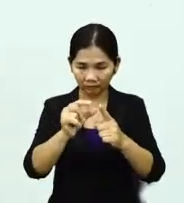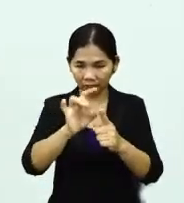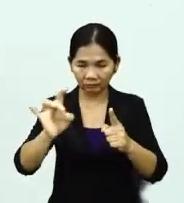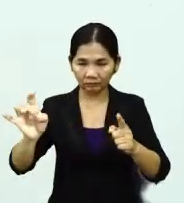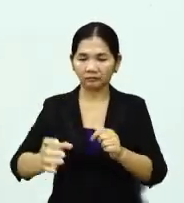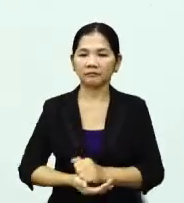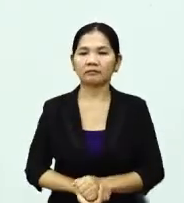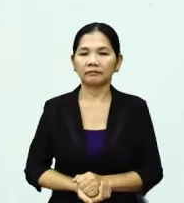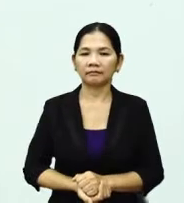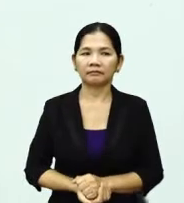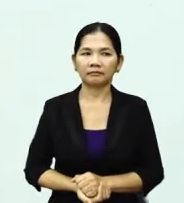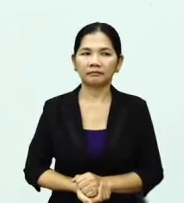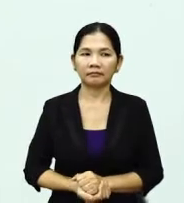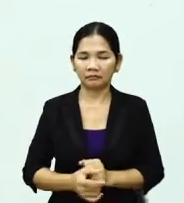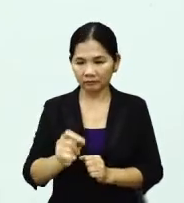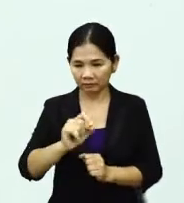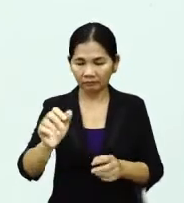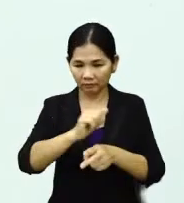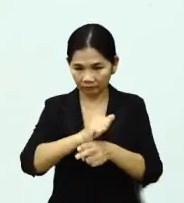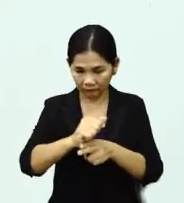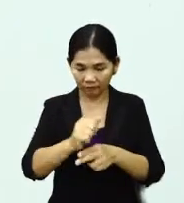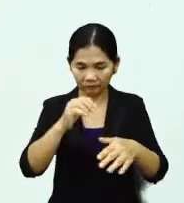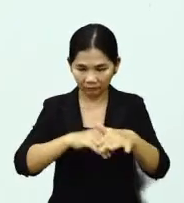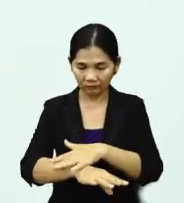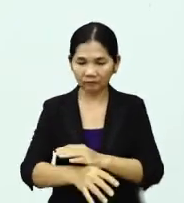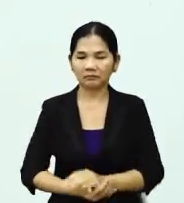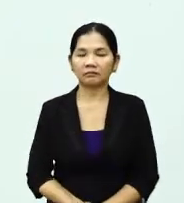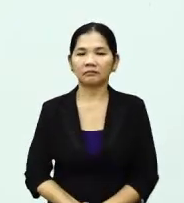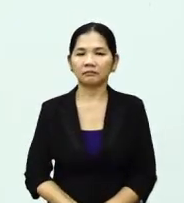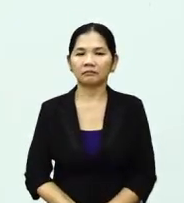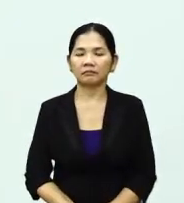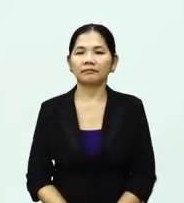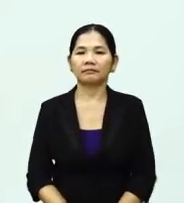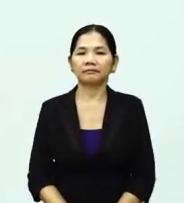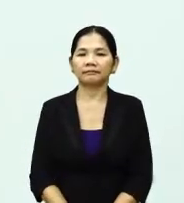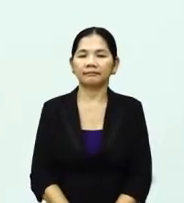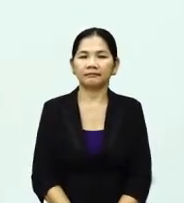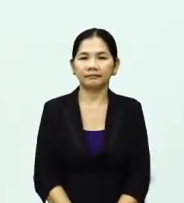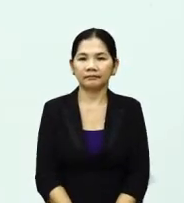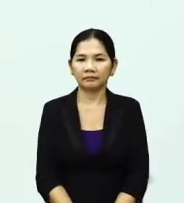cao. Con bà sẽ lùm hạt cho lên á. Đó.